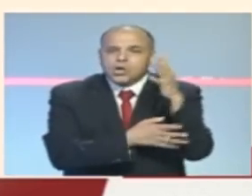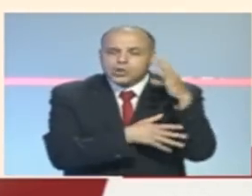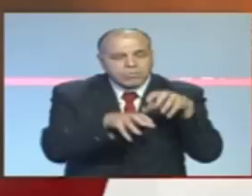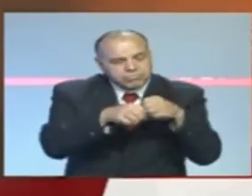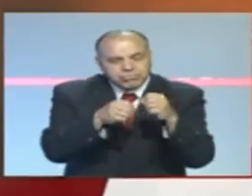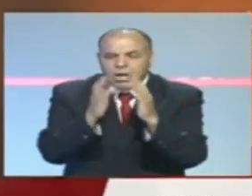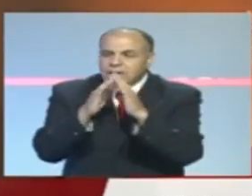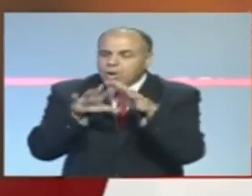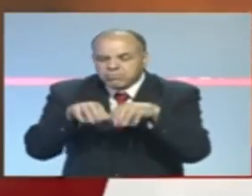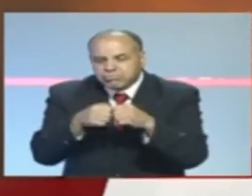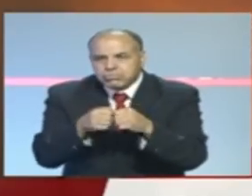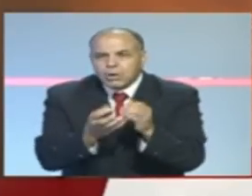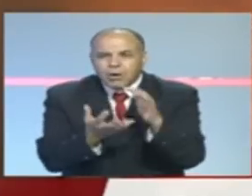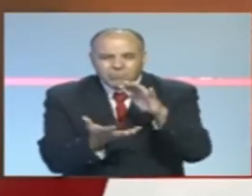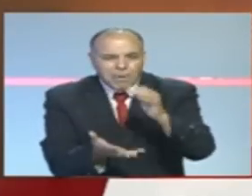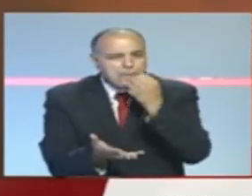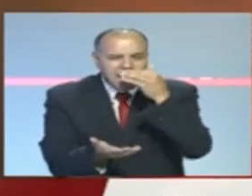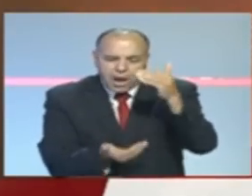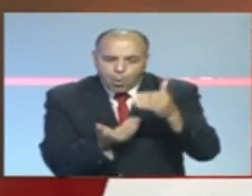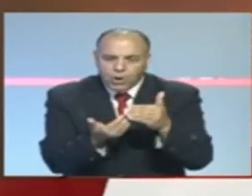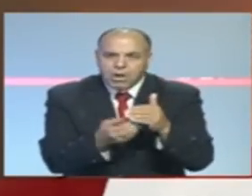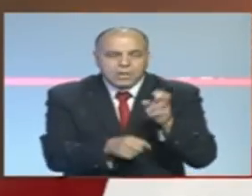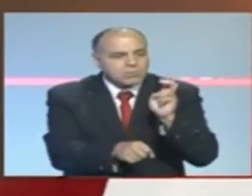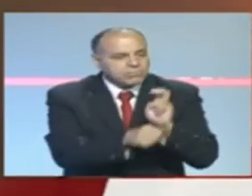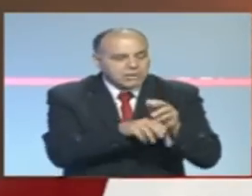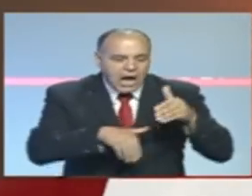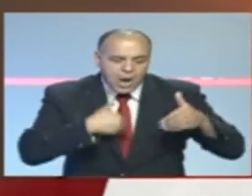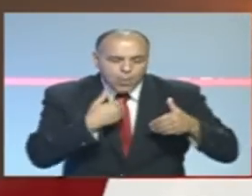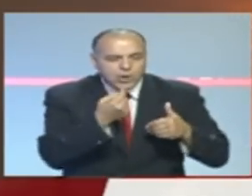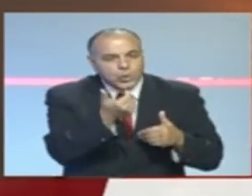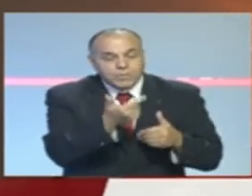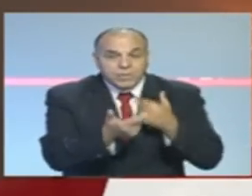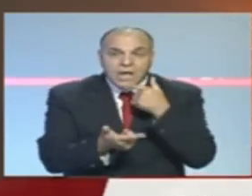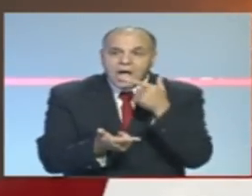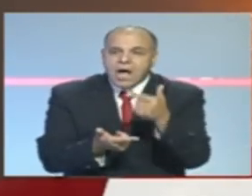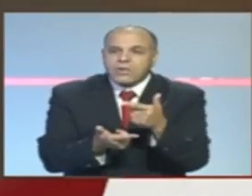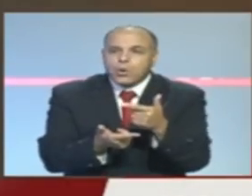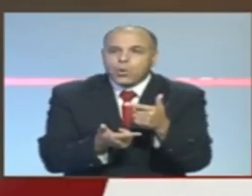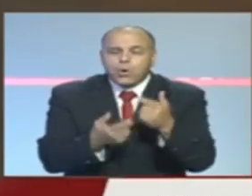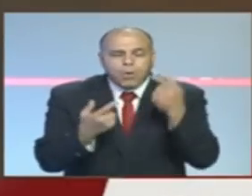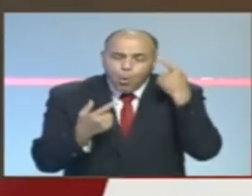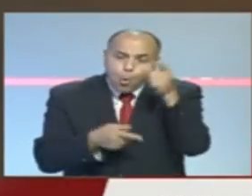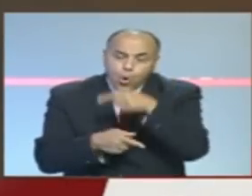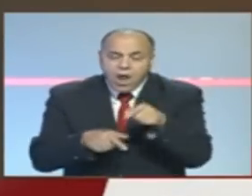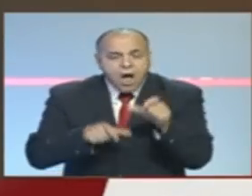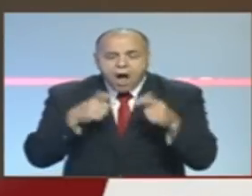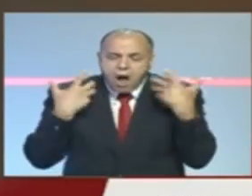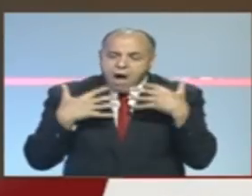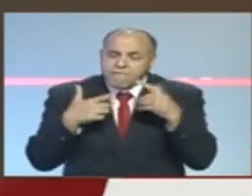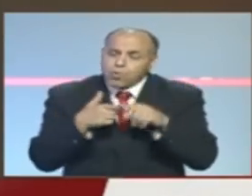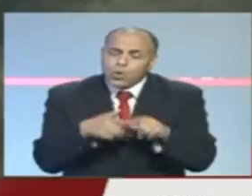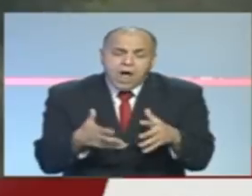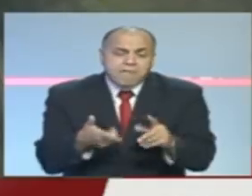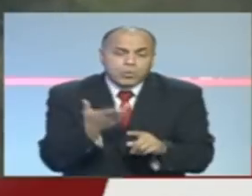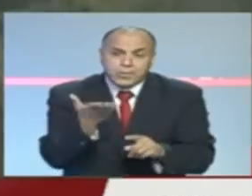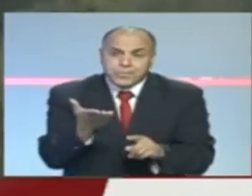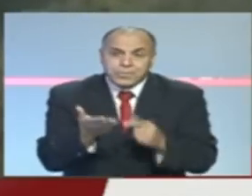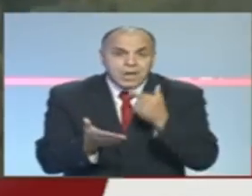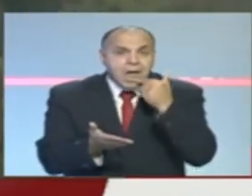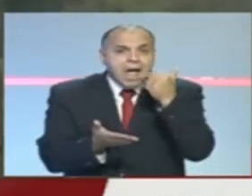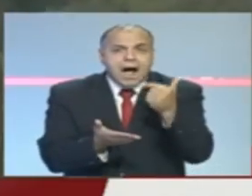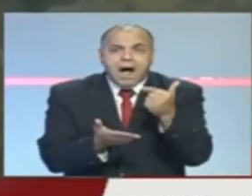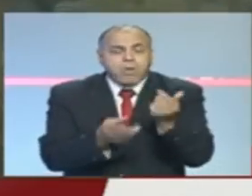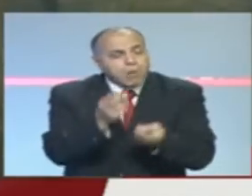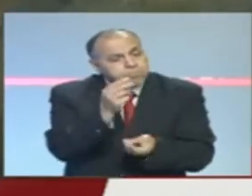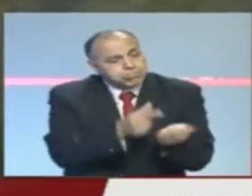والمنازل و اكوام التبن وبعد ما تبقى من الحيوانات خلفت حاله من الهلع في صفوف المتساكنين الذين